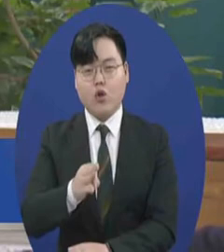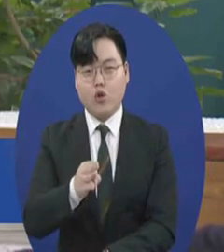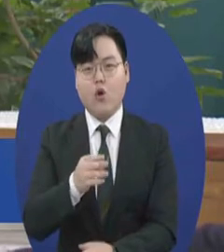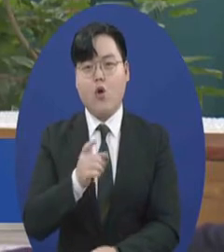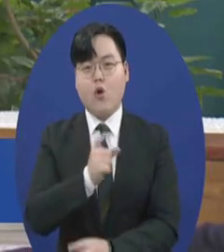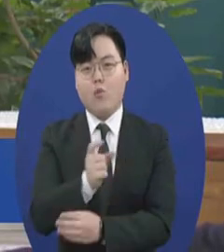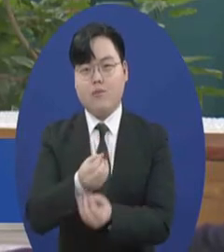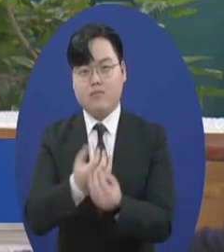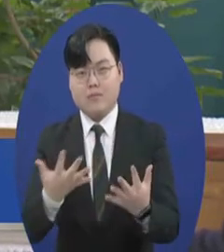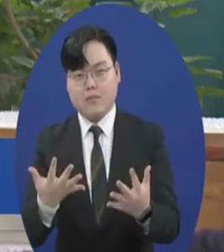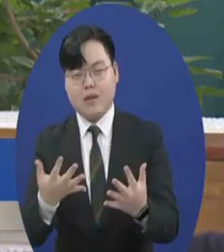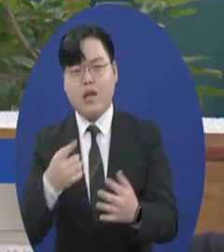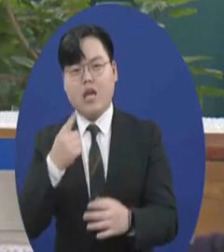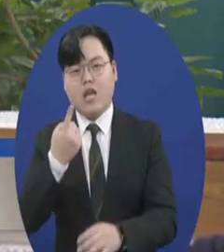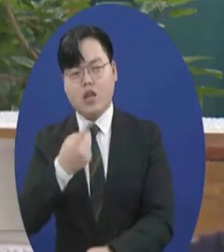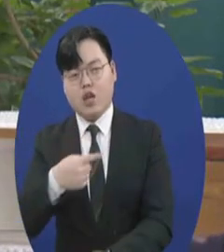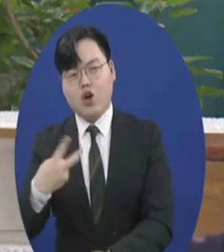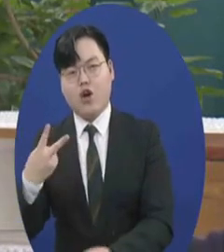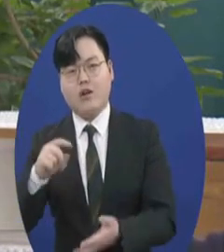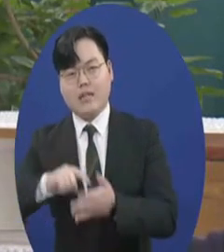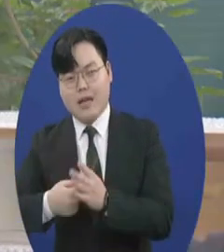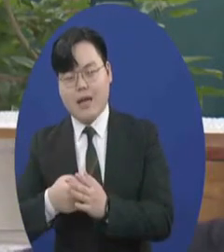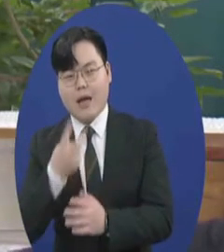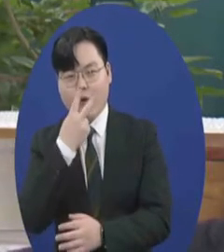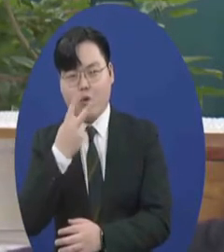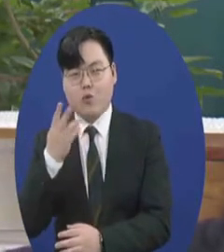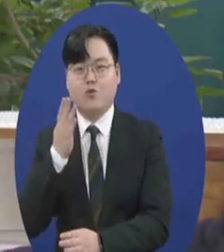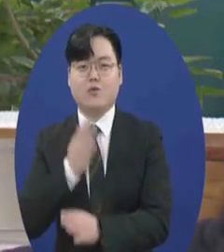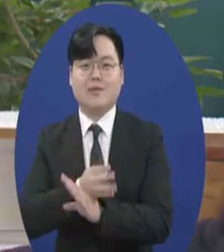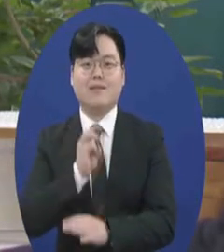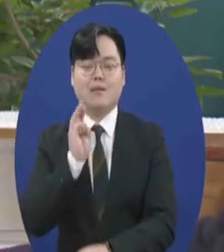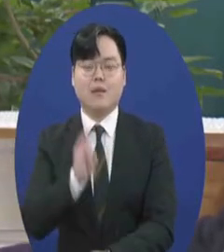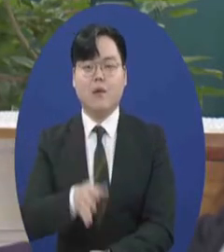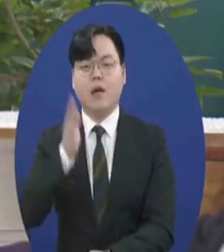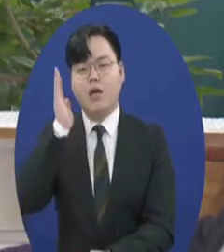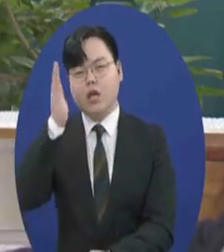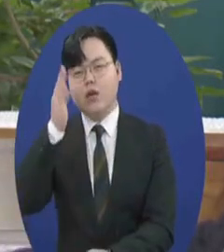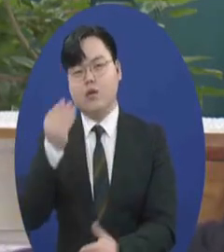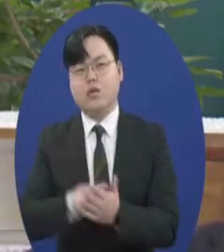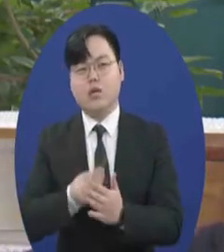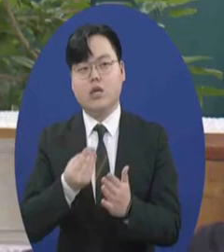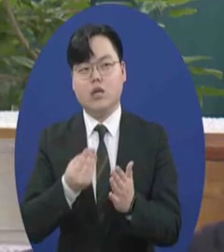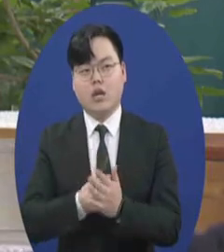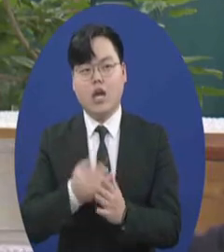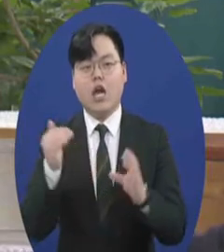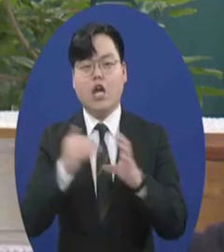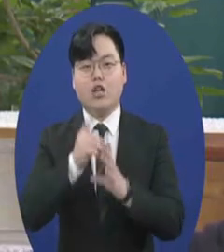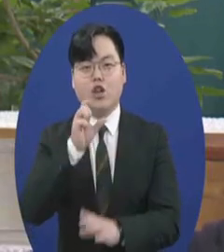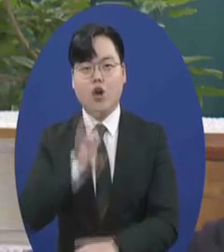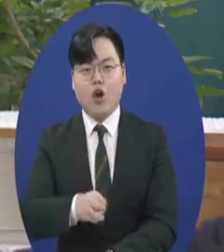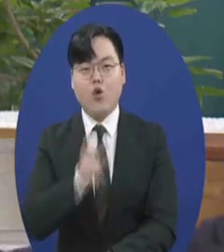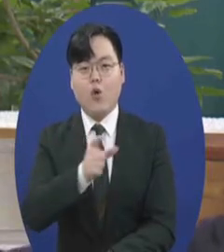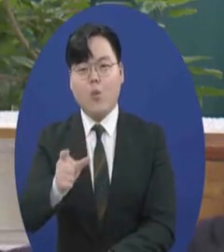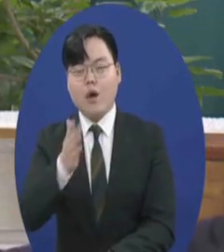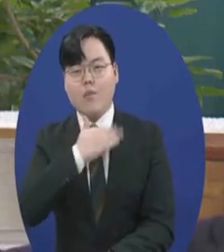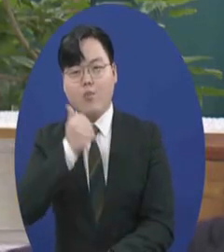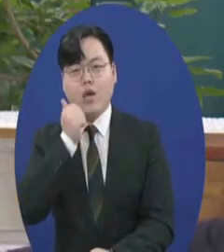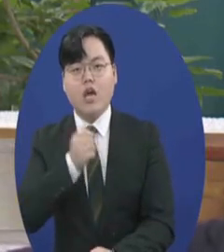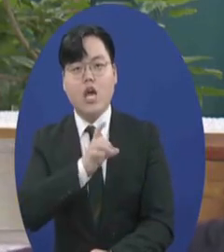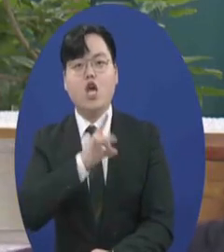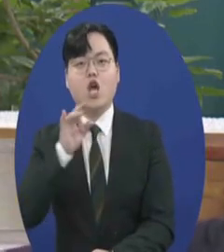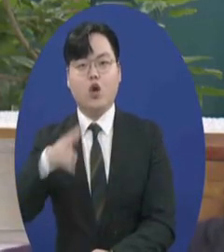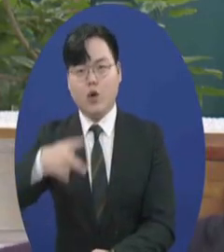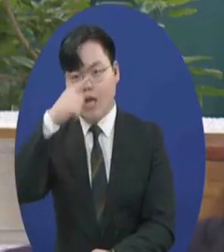тоогоор бас нэг дахин хоёр дахин үтцсэн ийм тоо бас гарсан байдаг. Цааштай ч гэсэн би бас Эрдэнэ тотынхаа болон хүн ардынхаа ирүүлэнхийн